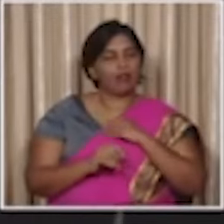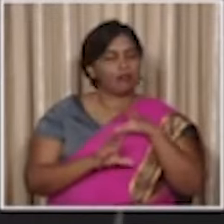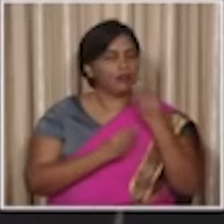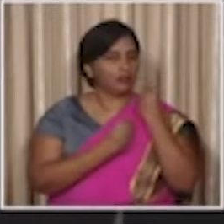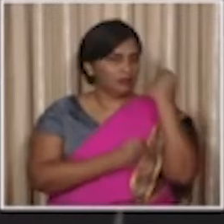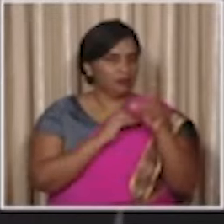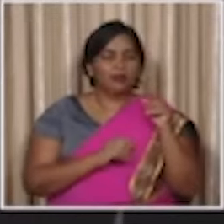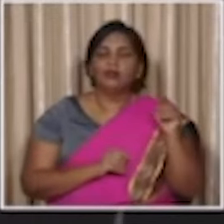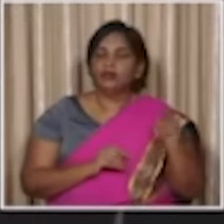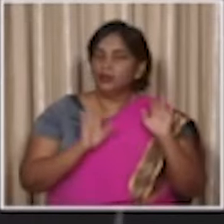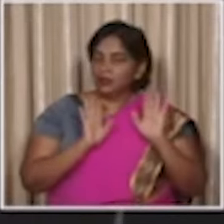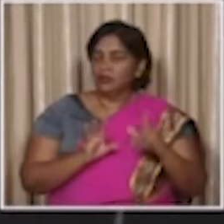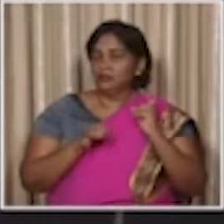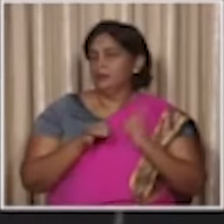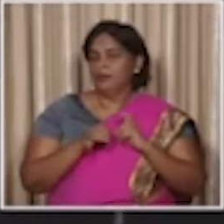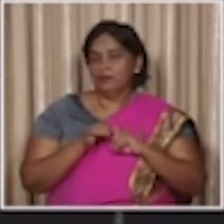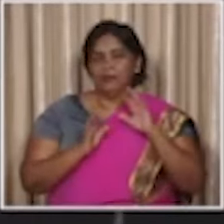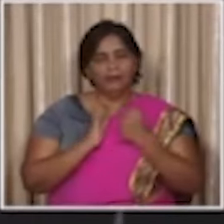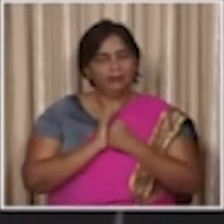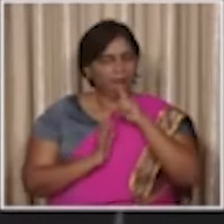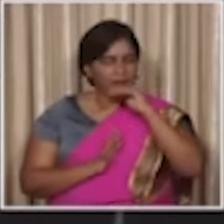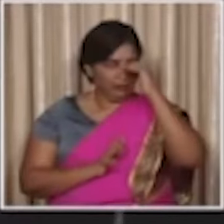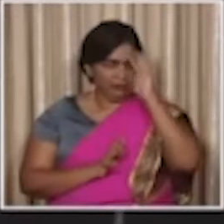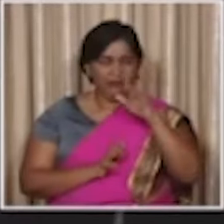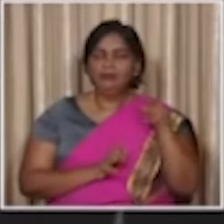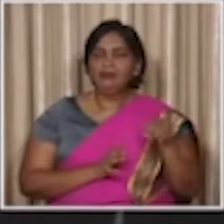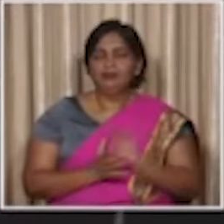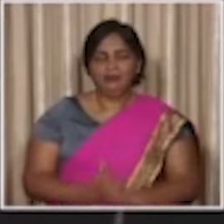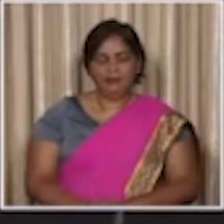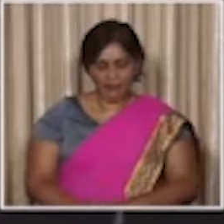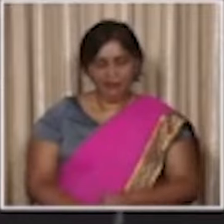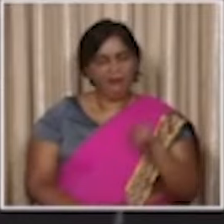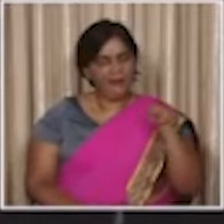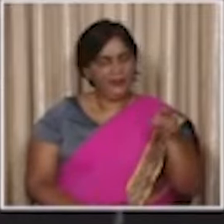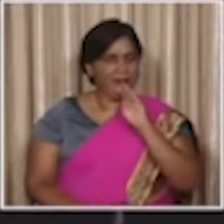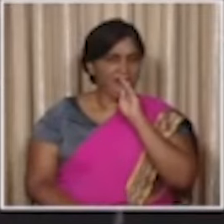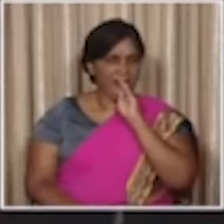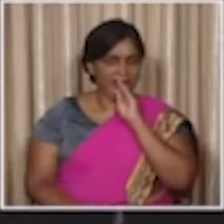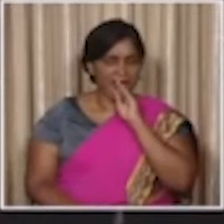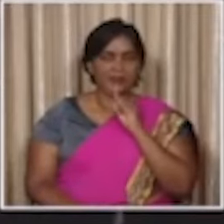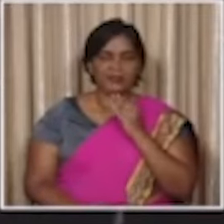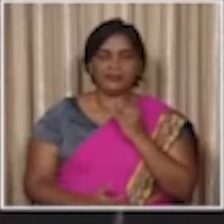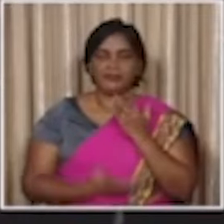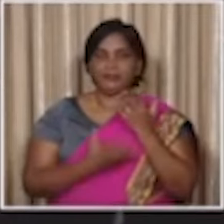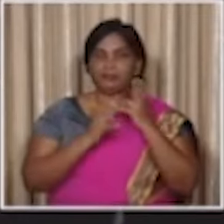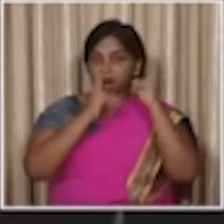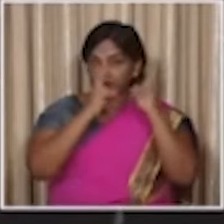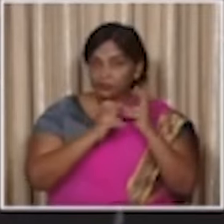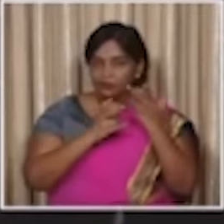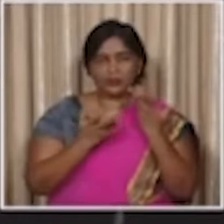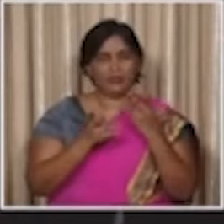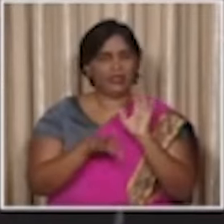ලැබිලා තියෙනවා. නමුත් ප්‍රශ්නේ ගරු කතානායකතුමනි ඒවා බාගත කරනකොට